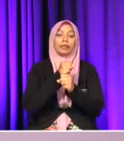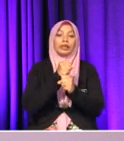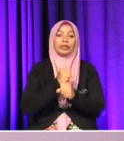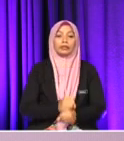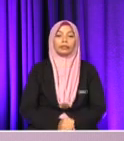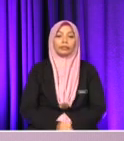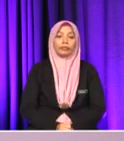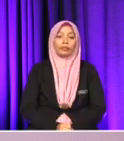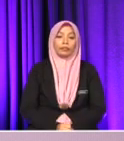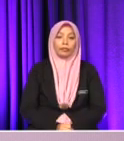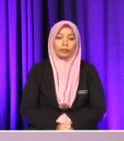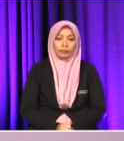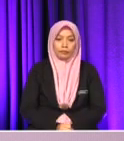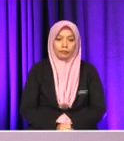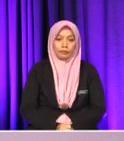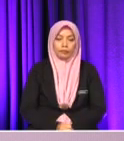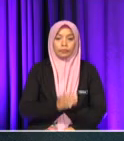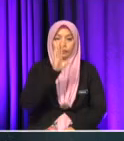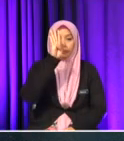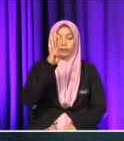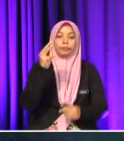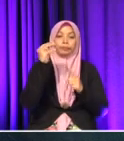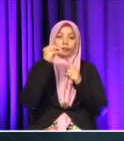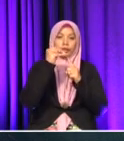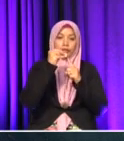yang ingin menjawab soal ini